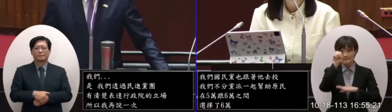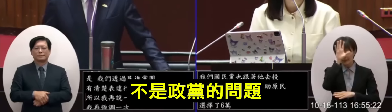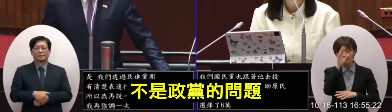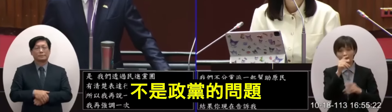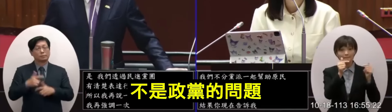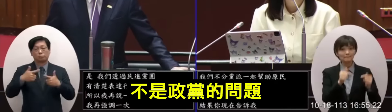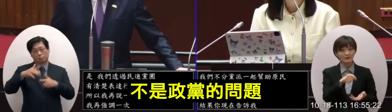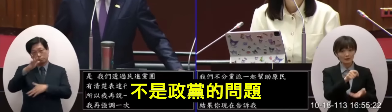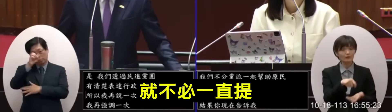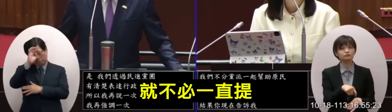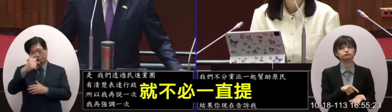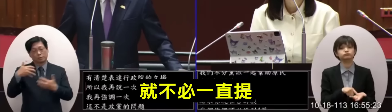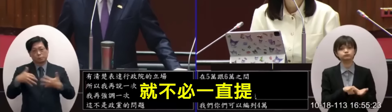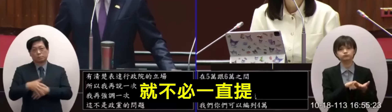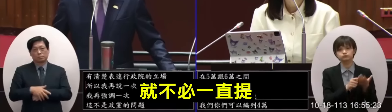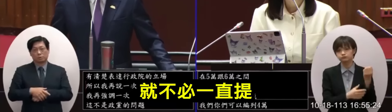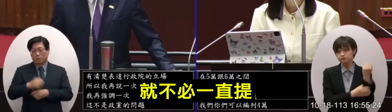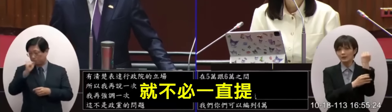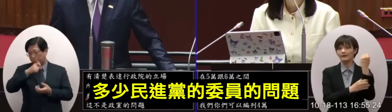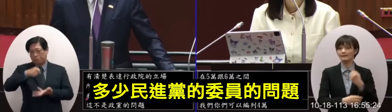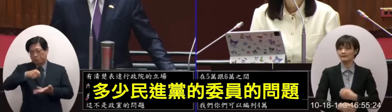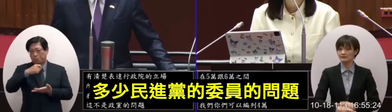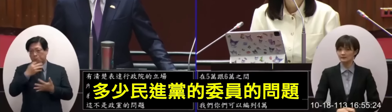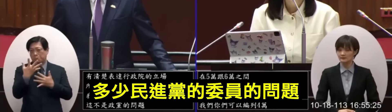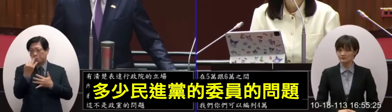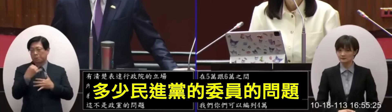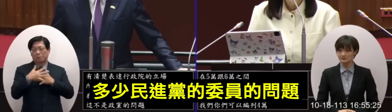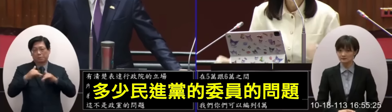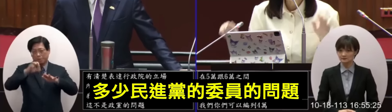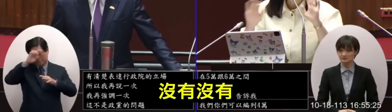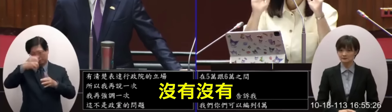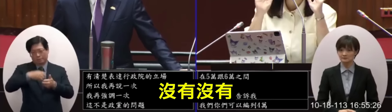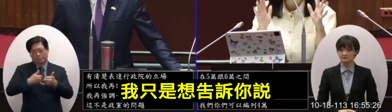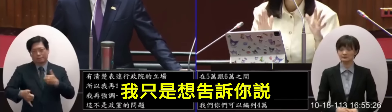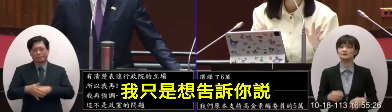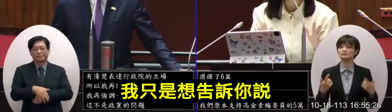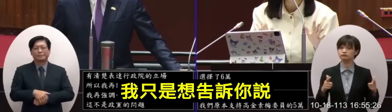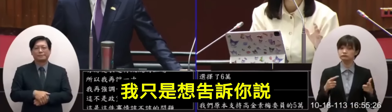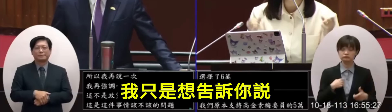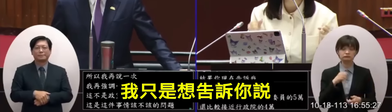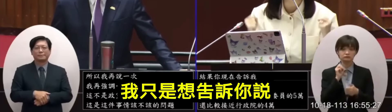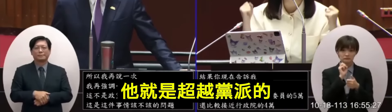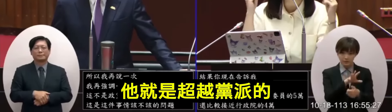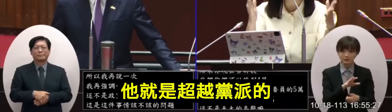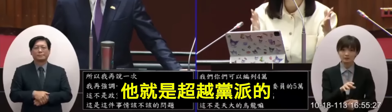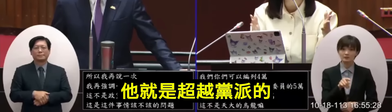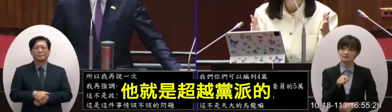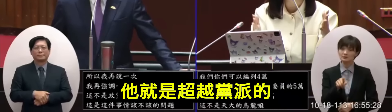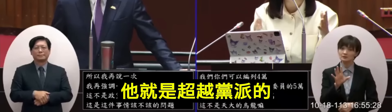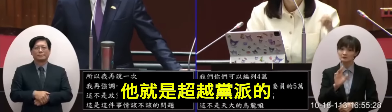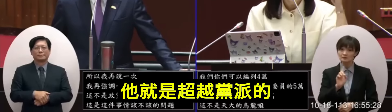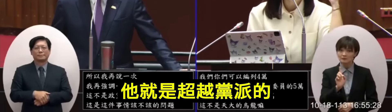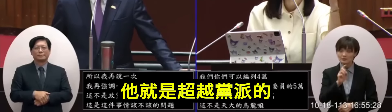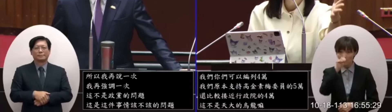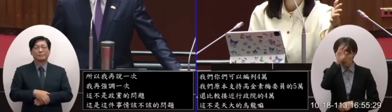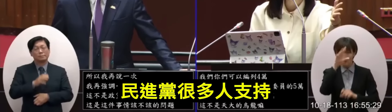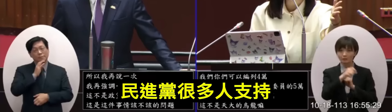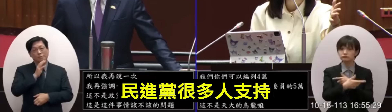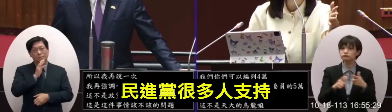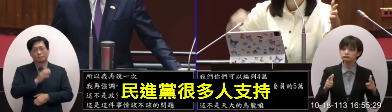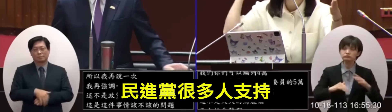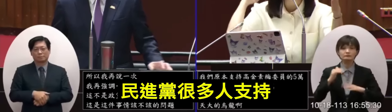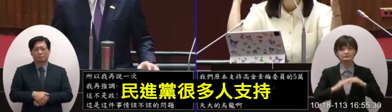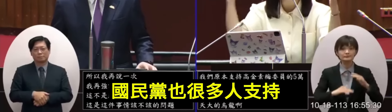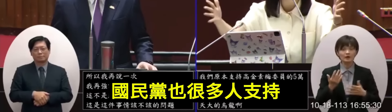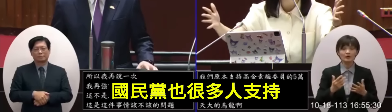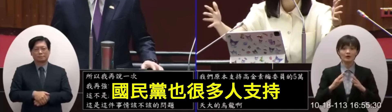啊！ 不是政党的问题，就不必一直提多少民进党的委员的问题。 没有没有，我只是想告诉你说，他就是超越党派的。民进党很多